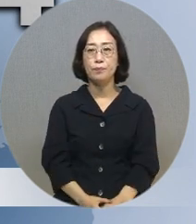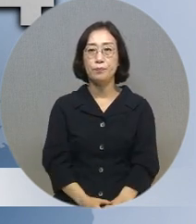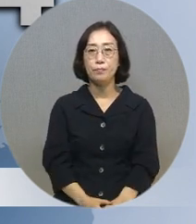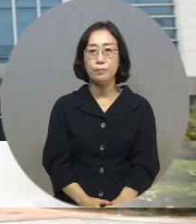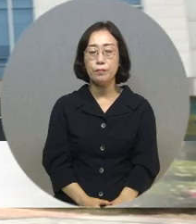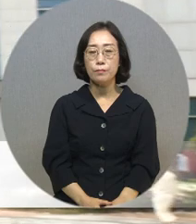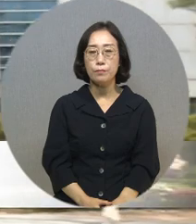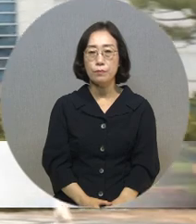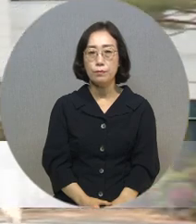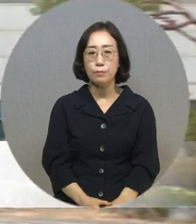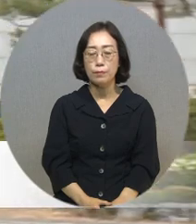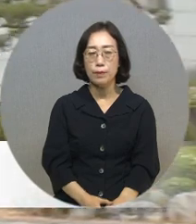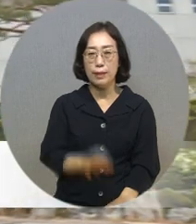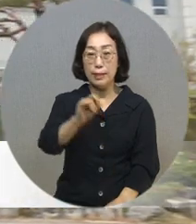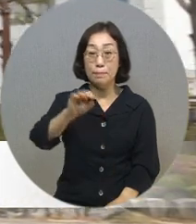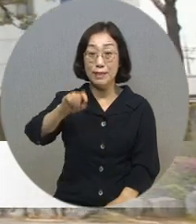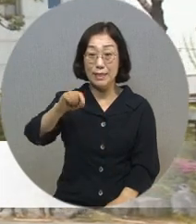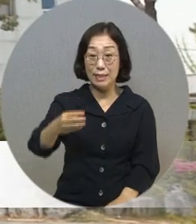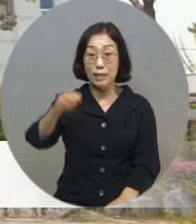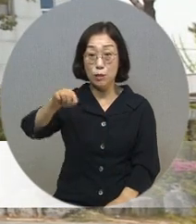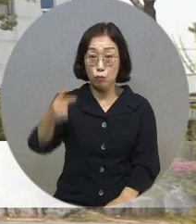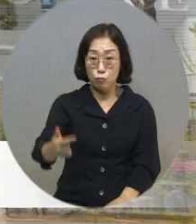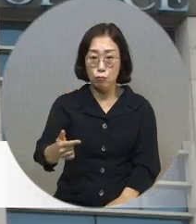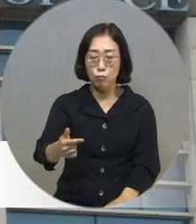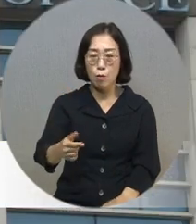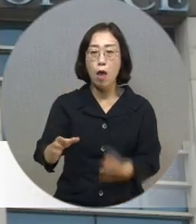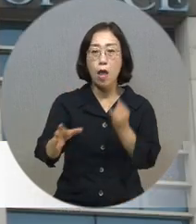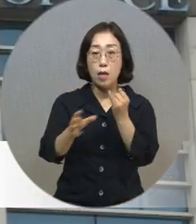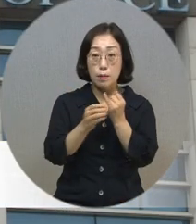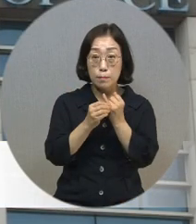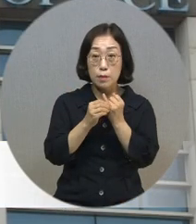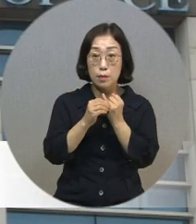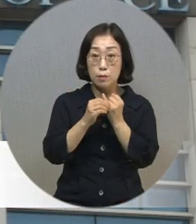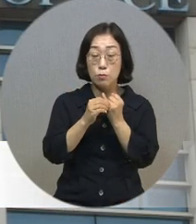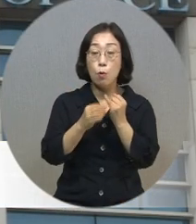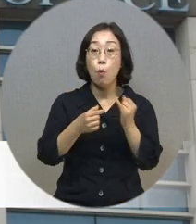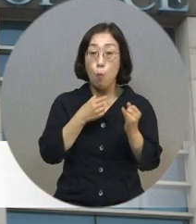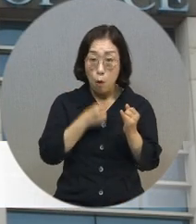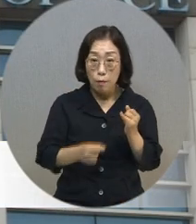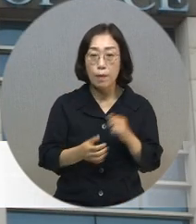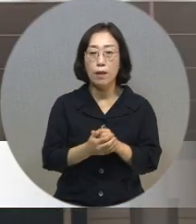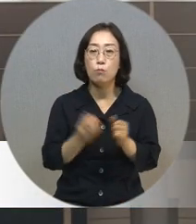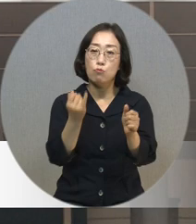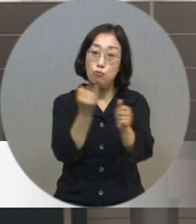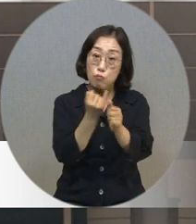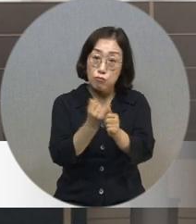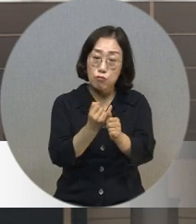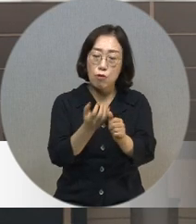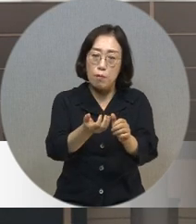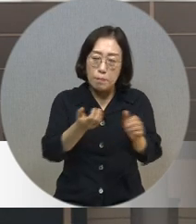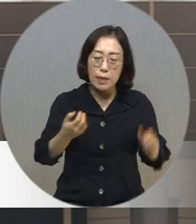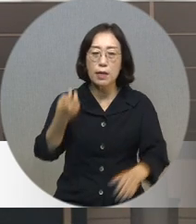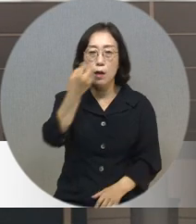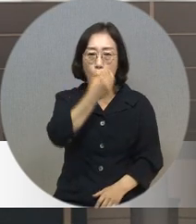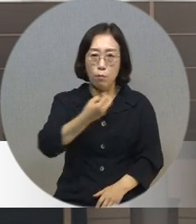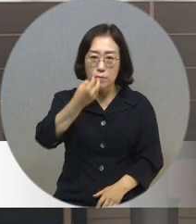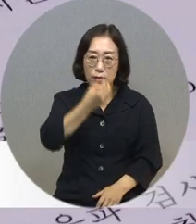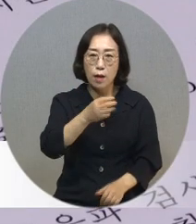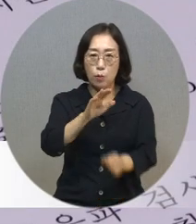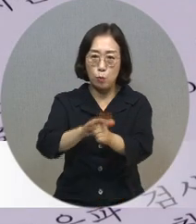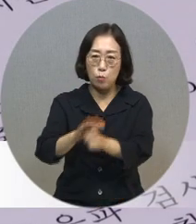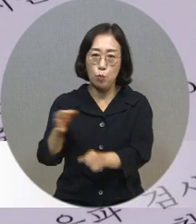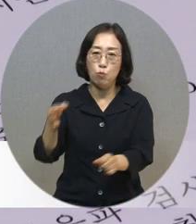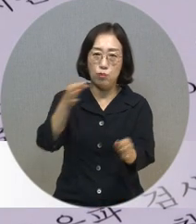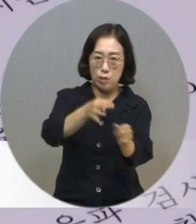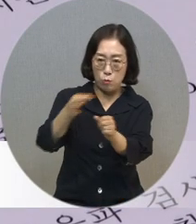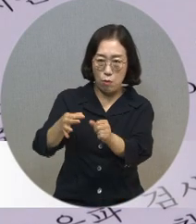전합니다 임실군이 임신을 희망하는 부부를 대상으로 임신 사전 건강 관리 지원 사업을 추진합니다 이번